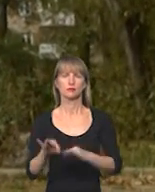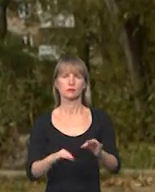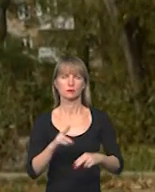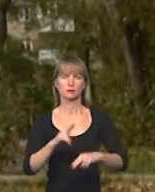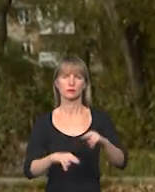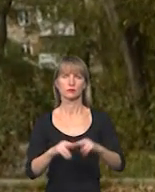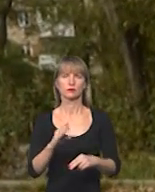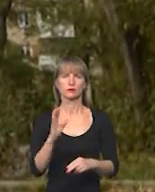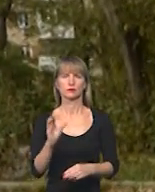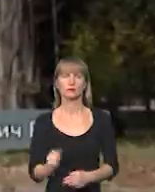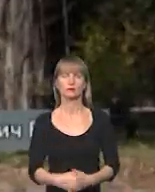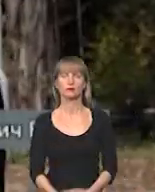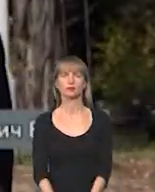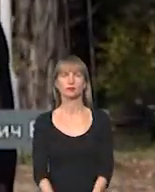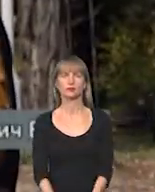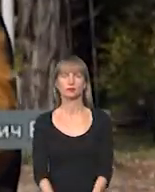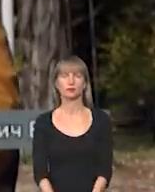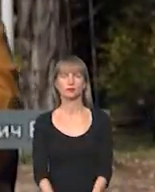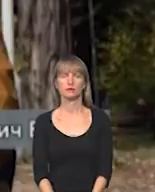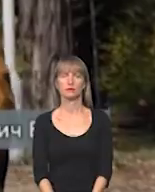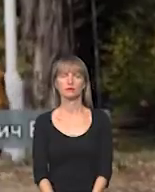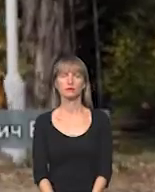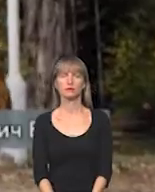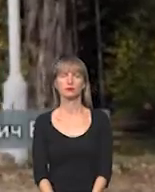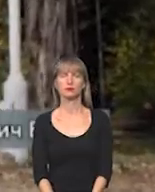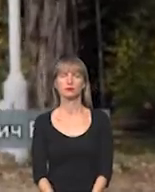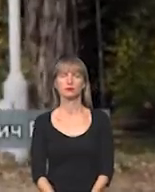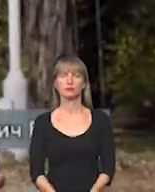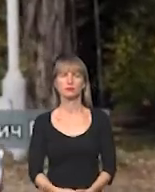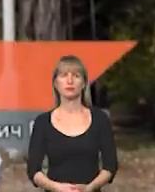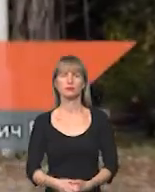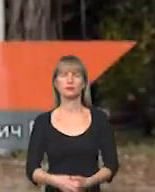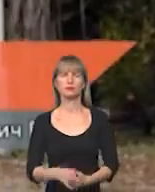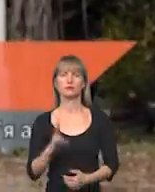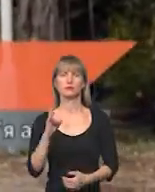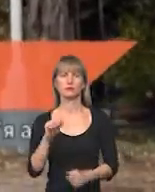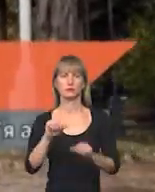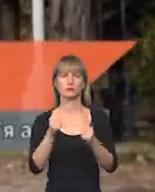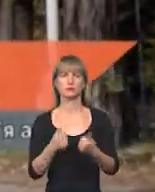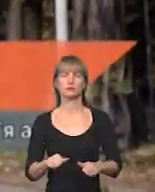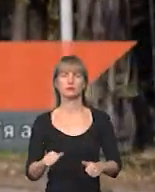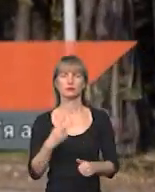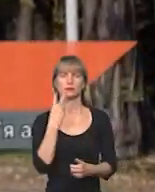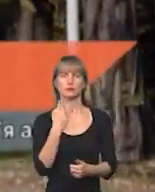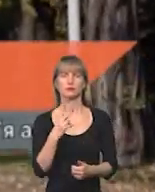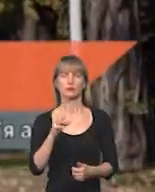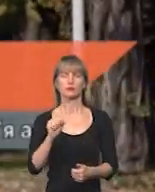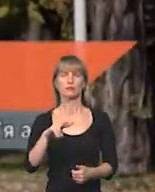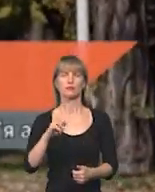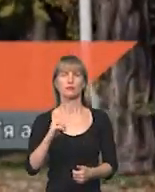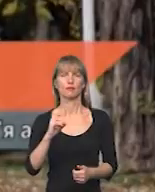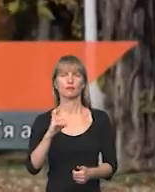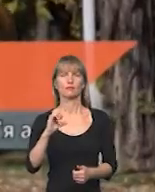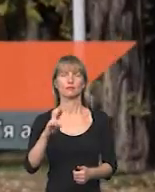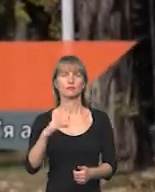будівництва. Ну вот на памятнике, да, написано Александр Васильевич Винтер. На самом деле тоже вот малоизвестная